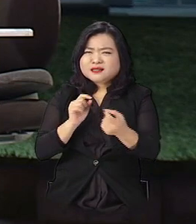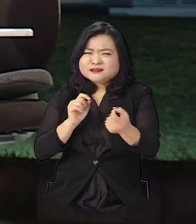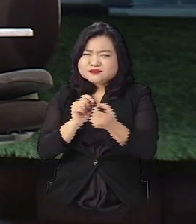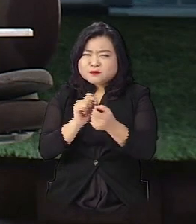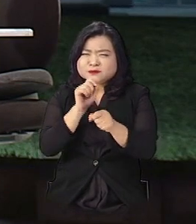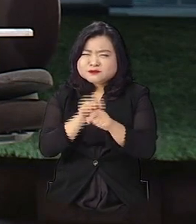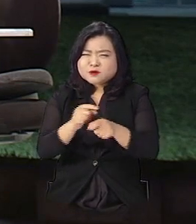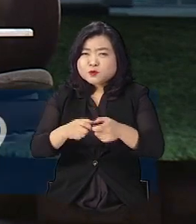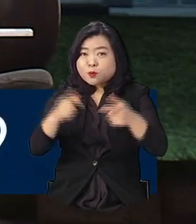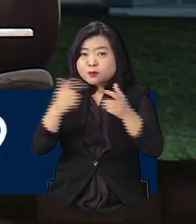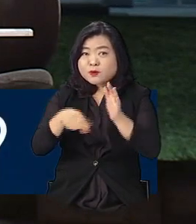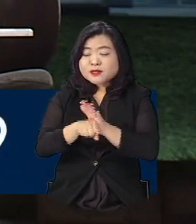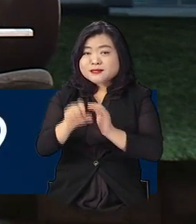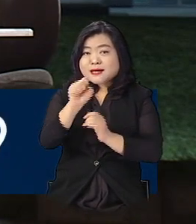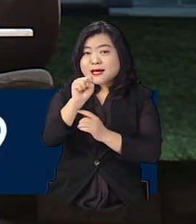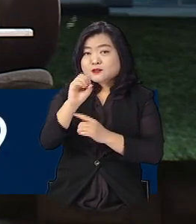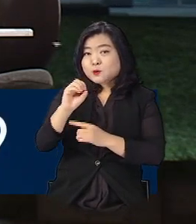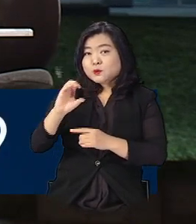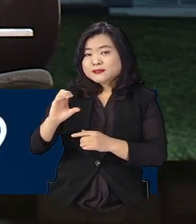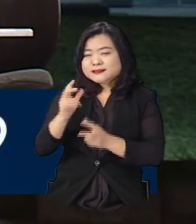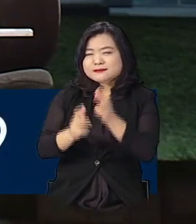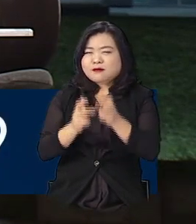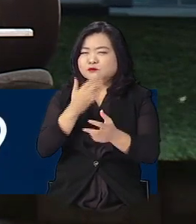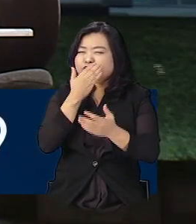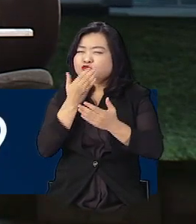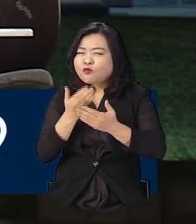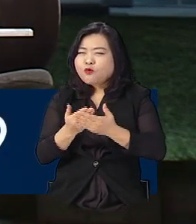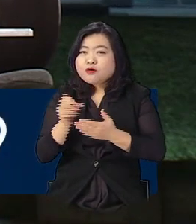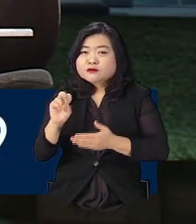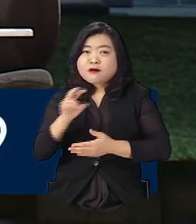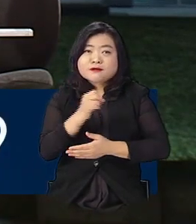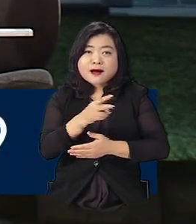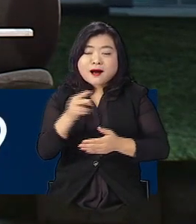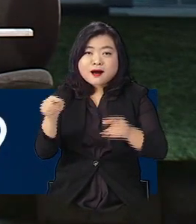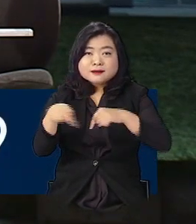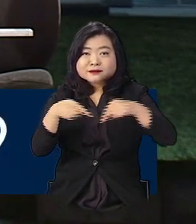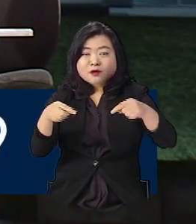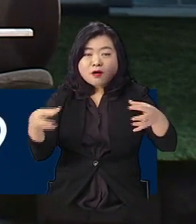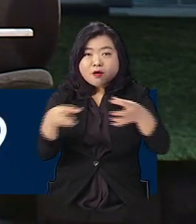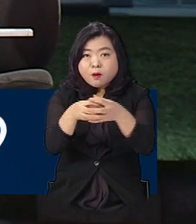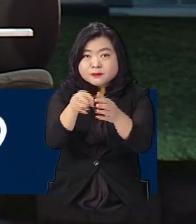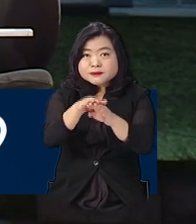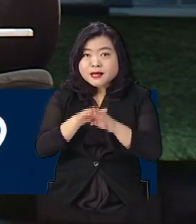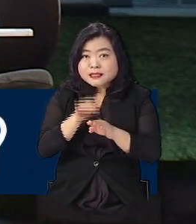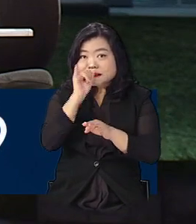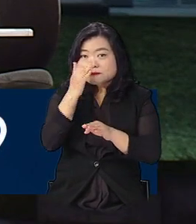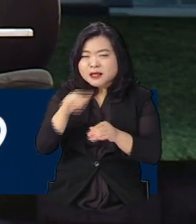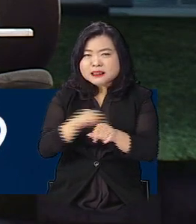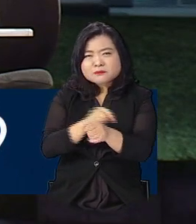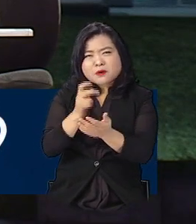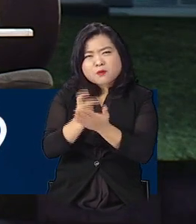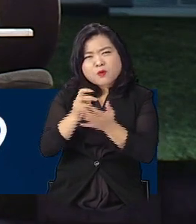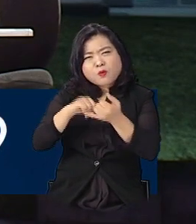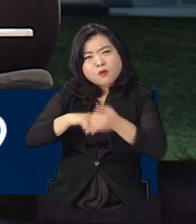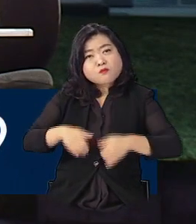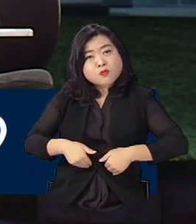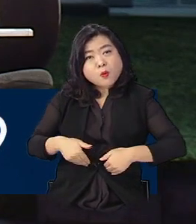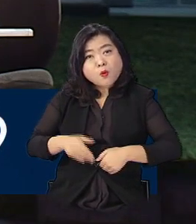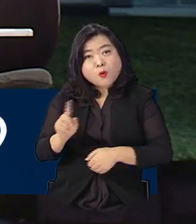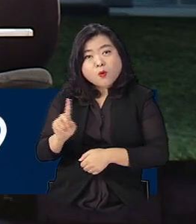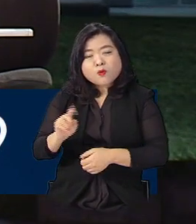높이기 위해서는 SOC 사업이 중요한데요. 여야정 협의체가 구성됐다 하더라도 특별법이 꼭 필요하지